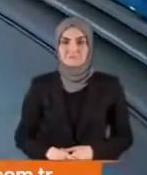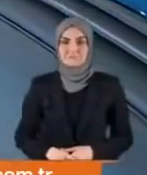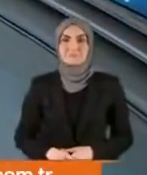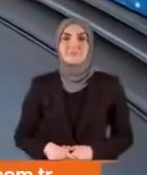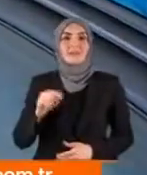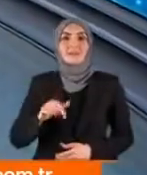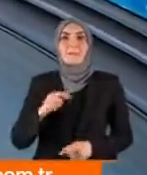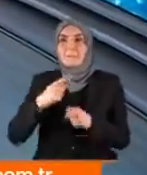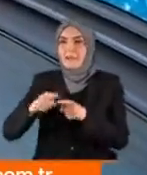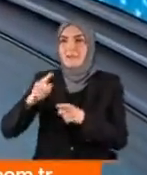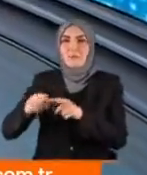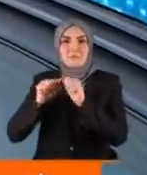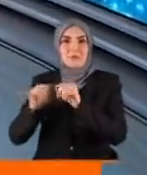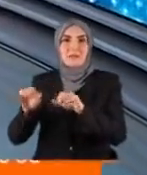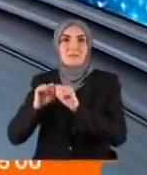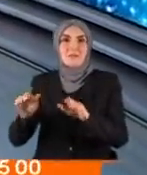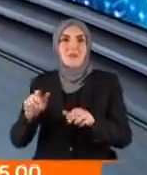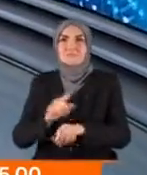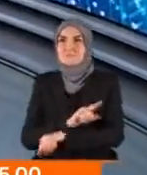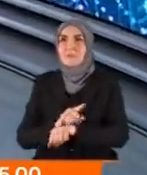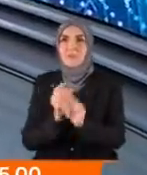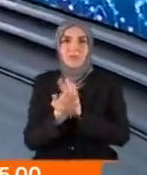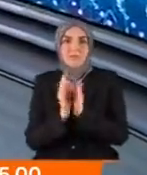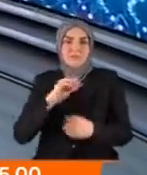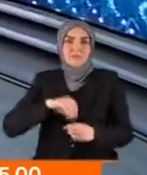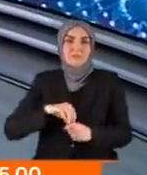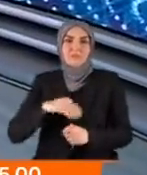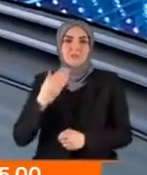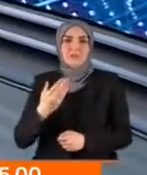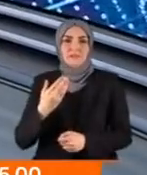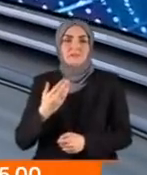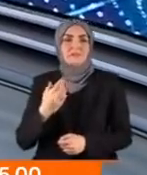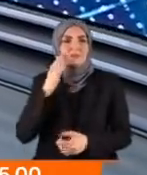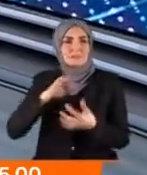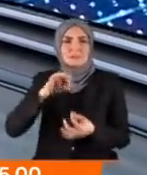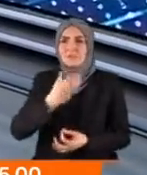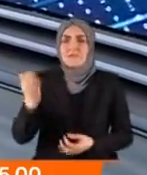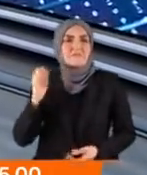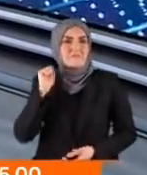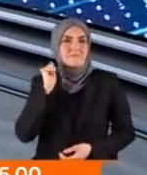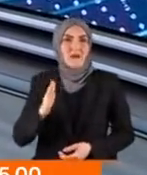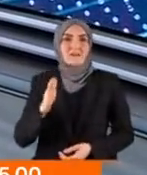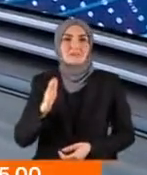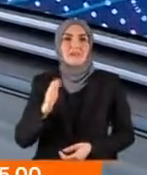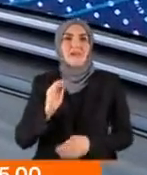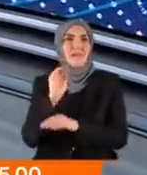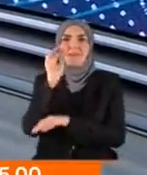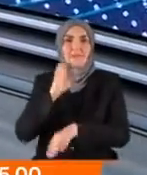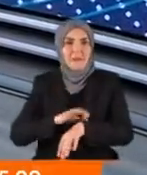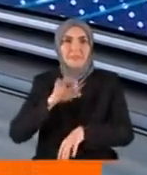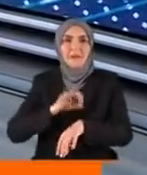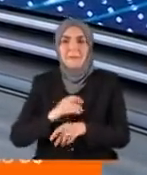Artık paylaşım çağındayız. Herkes hayatının birçok anını paylaşmadan edemiyor ve bu durumda sosyal medya hesapları da bir